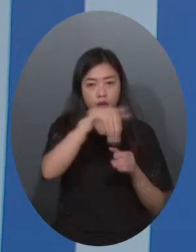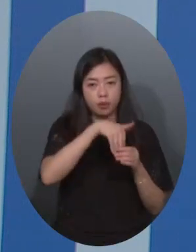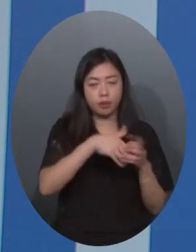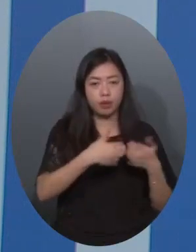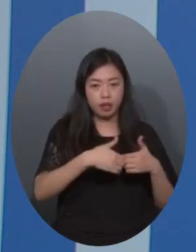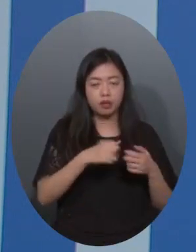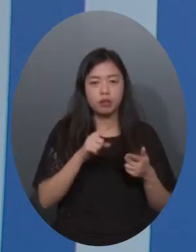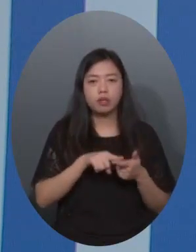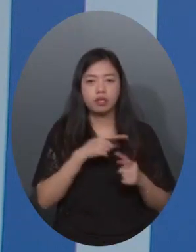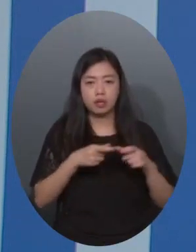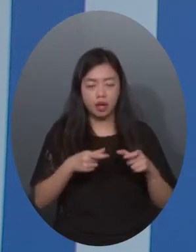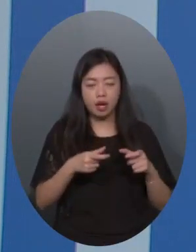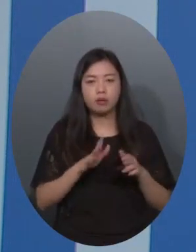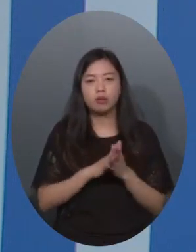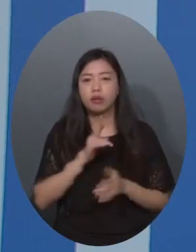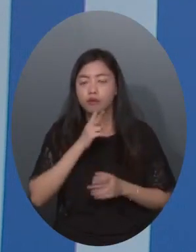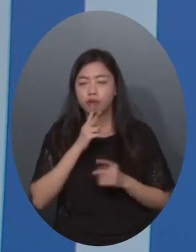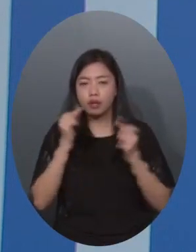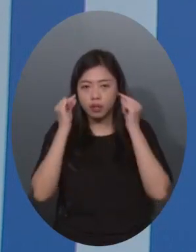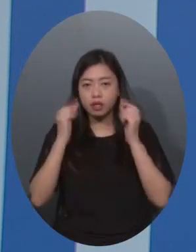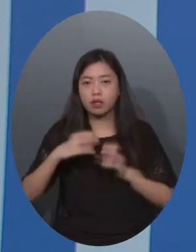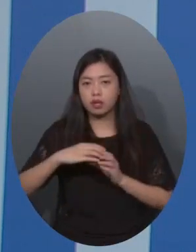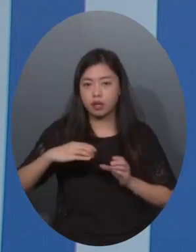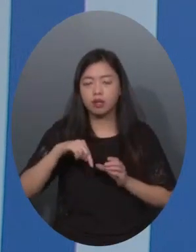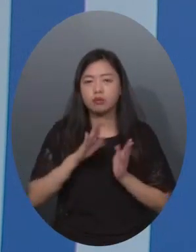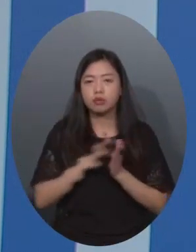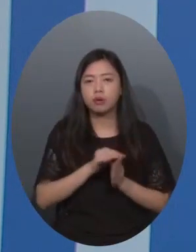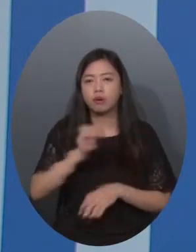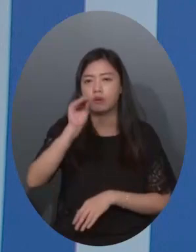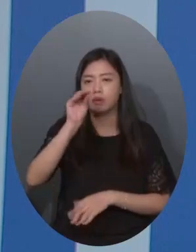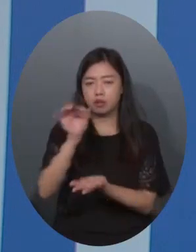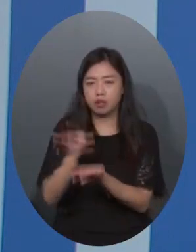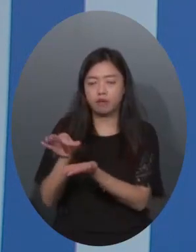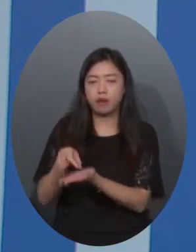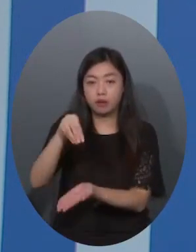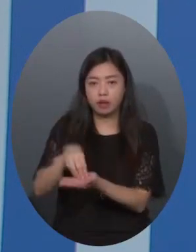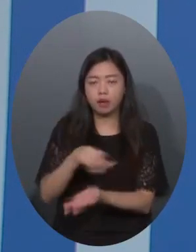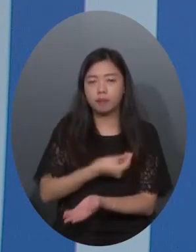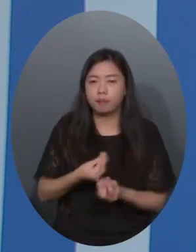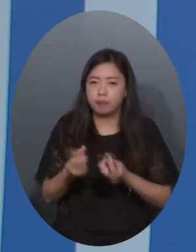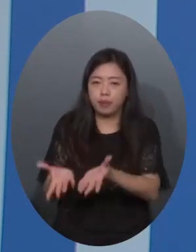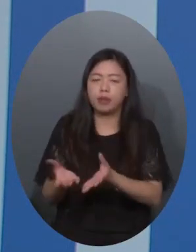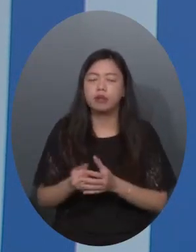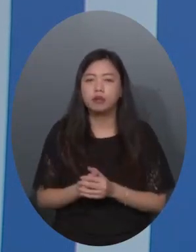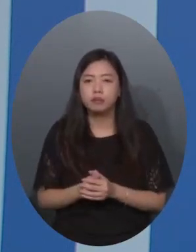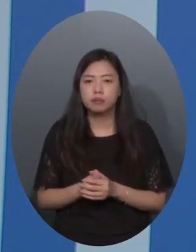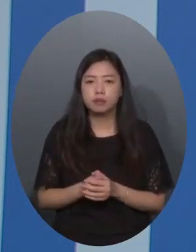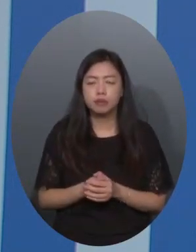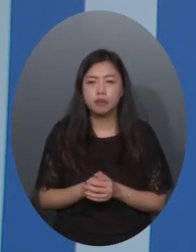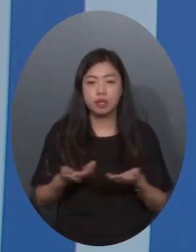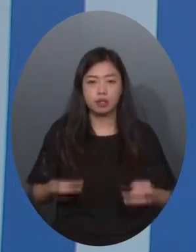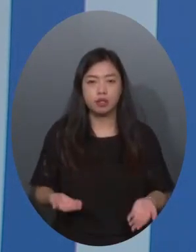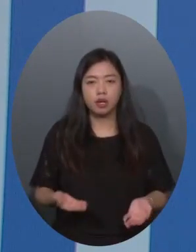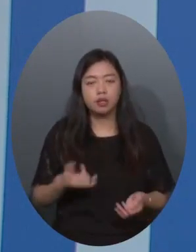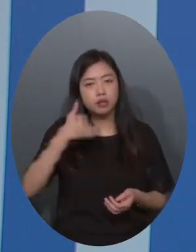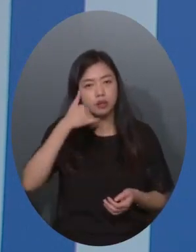以及第二，全液以痛机交还到指定的地点。现在请各位关掉手提电